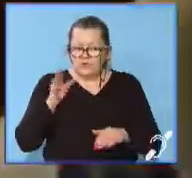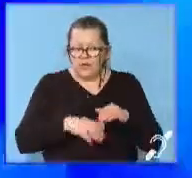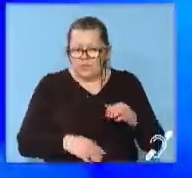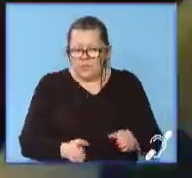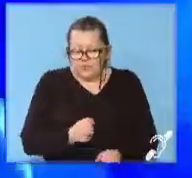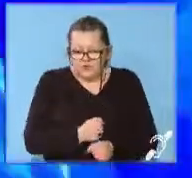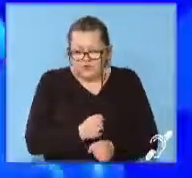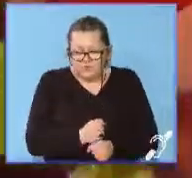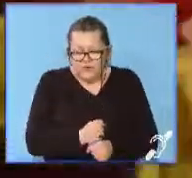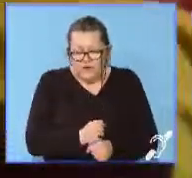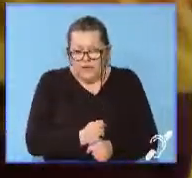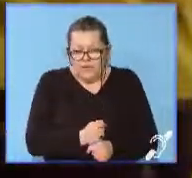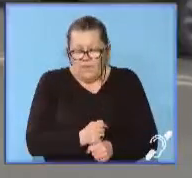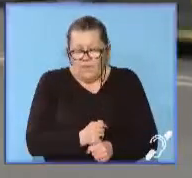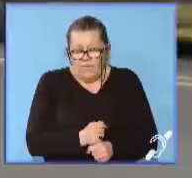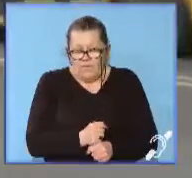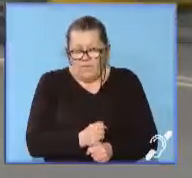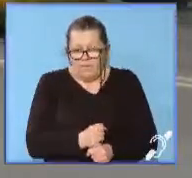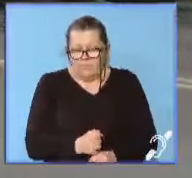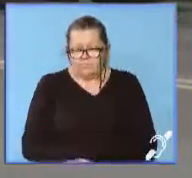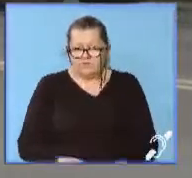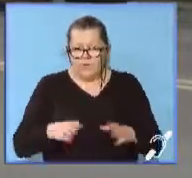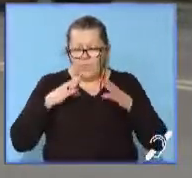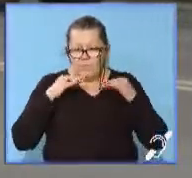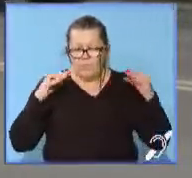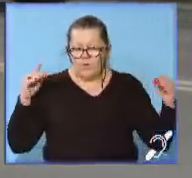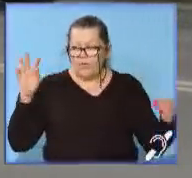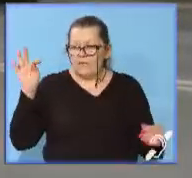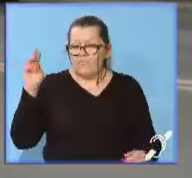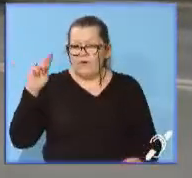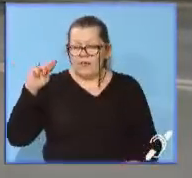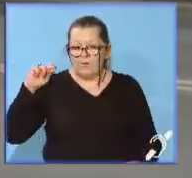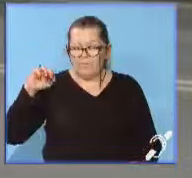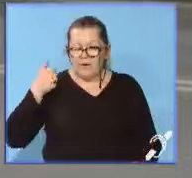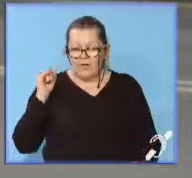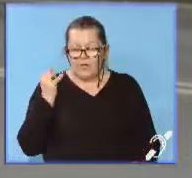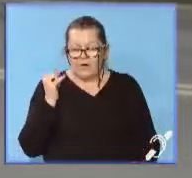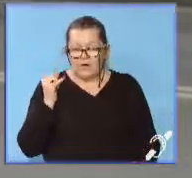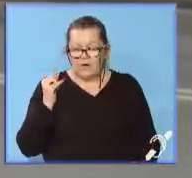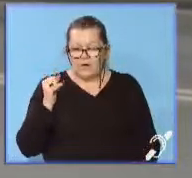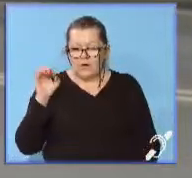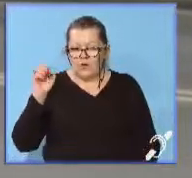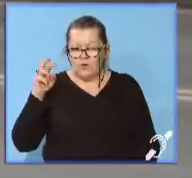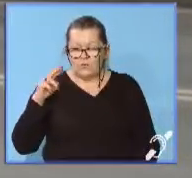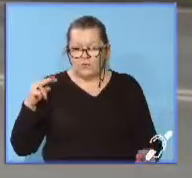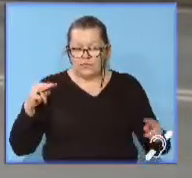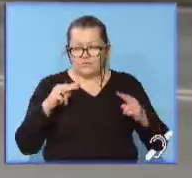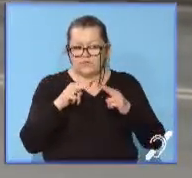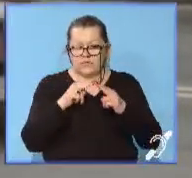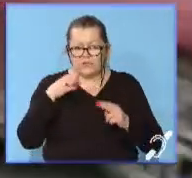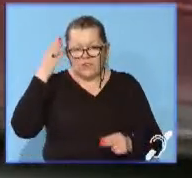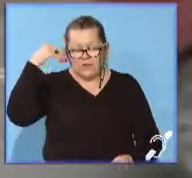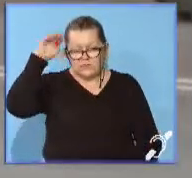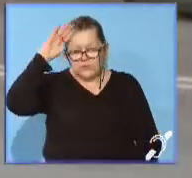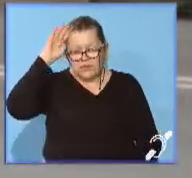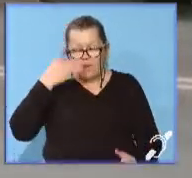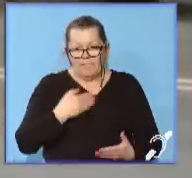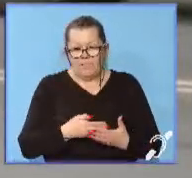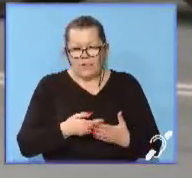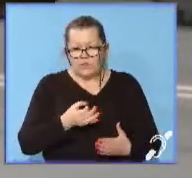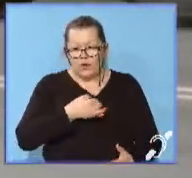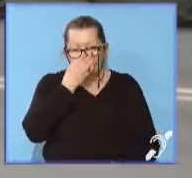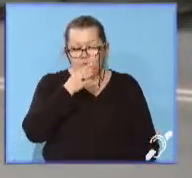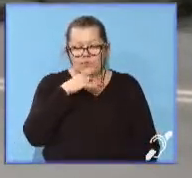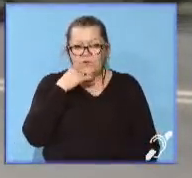de ce am l amendați nu i normal zeci de fermieri din zona de centru și de nord a județului olz și au dat întâlnire la Slatina pentru a și exprima